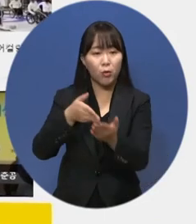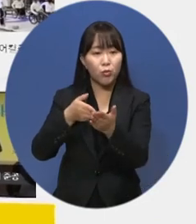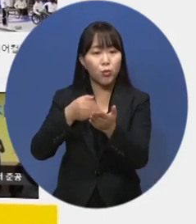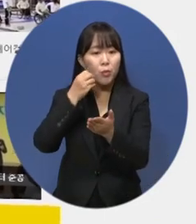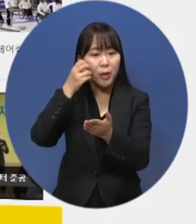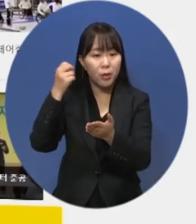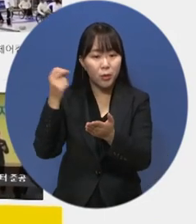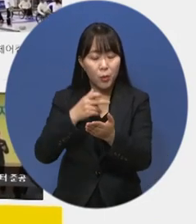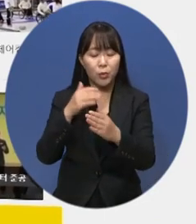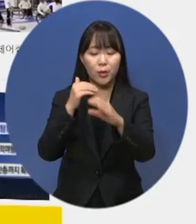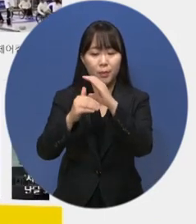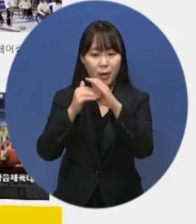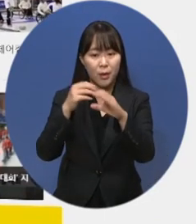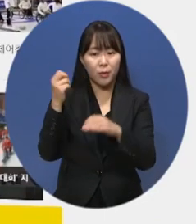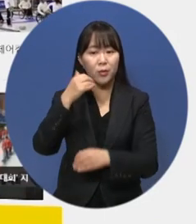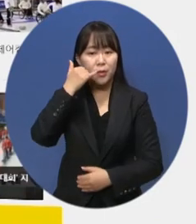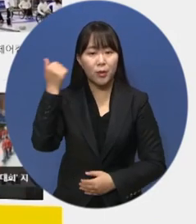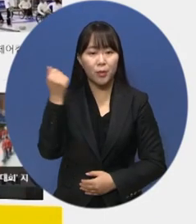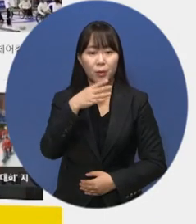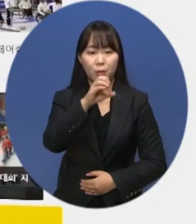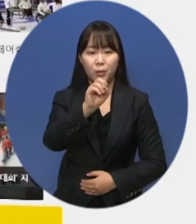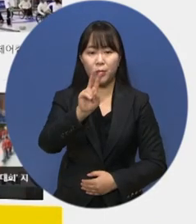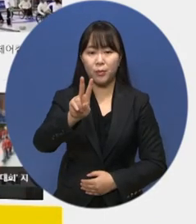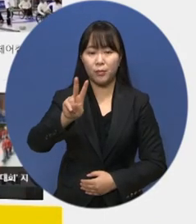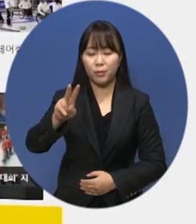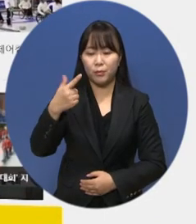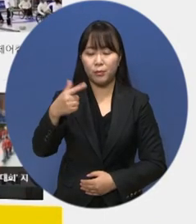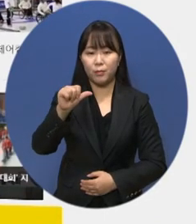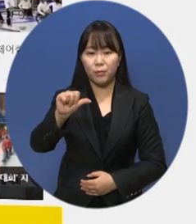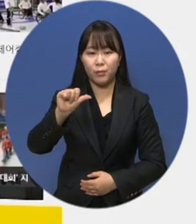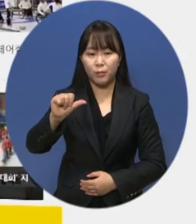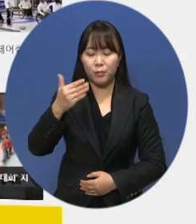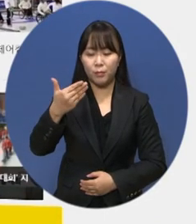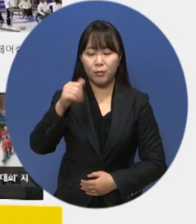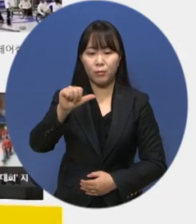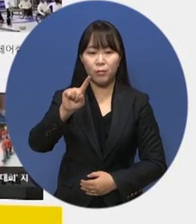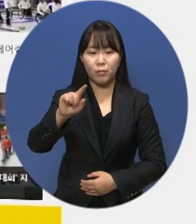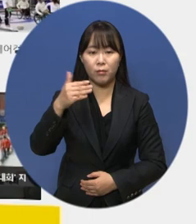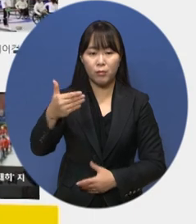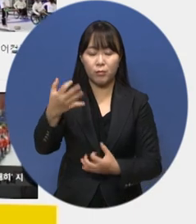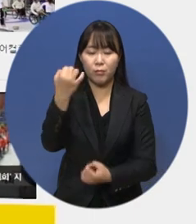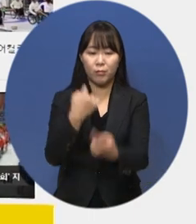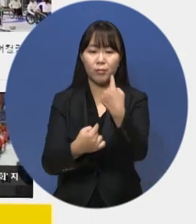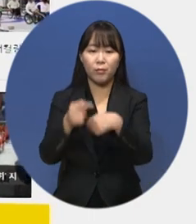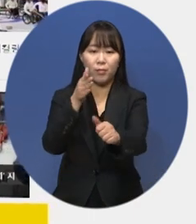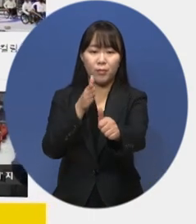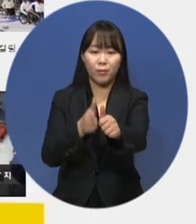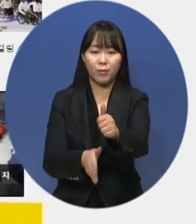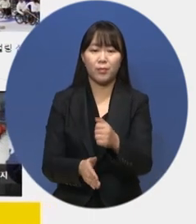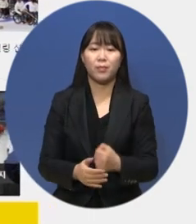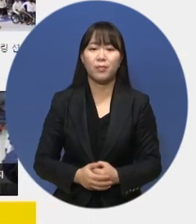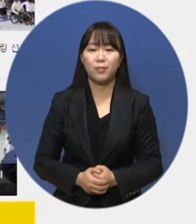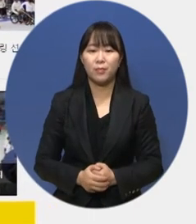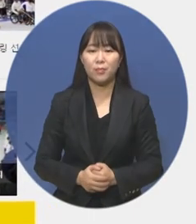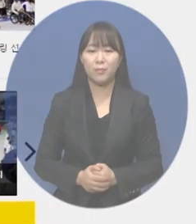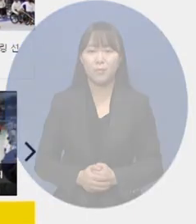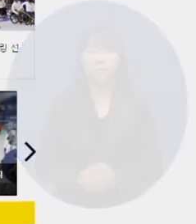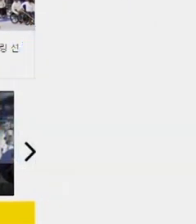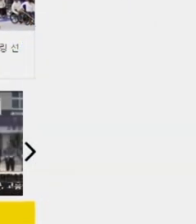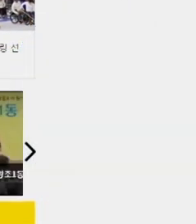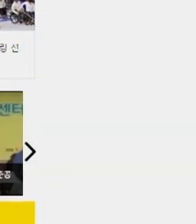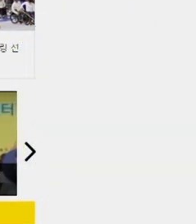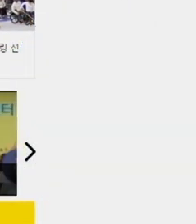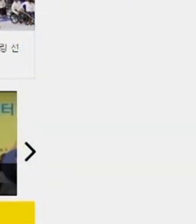홈페이지 또는 전자우편 전화번호 고위 2 1u 보호의 후일 쿠로 많은 제보 바랍니다